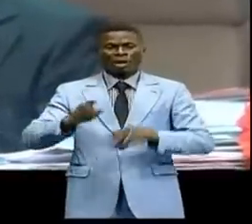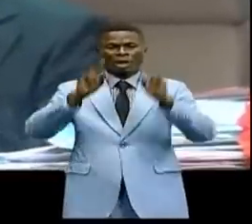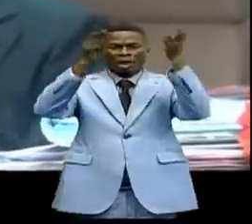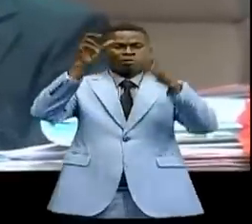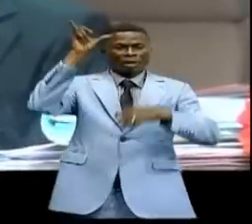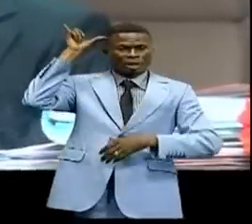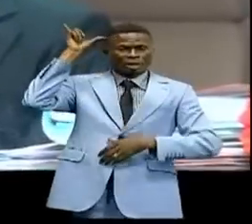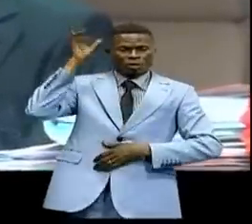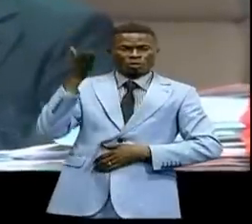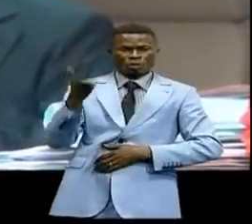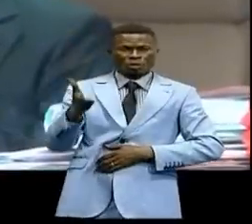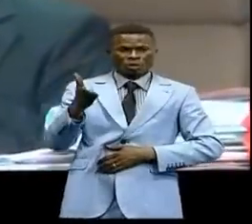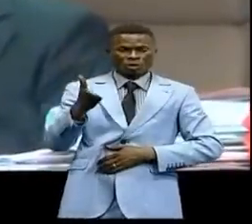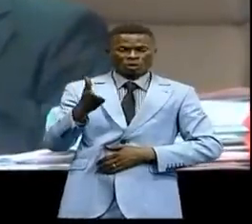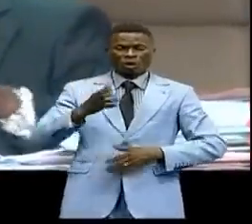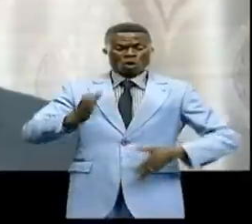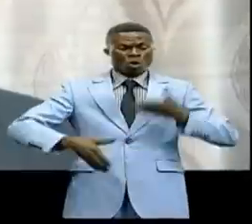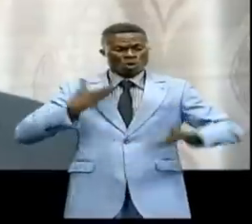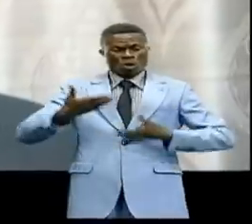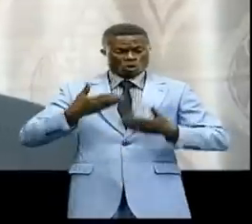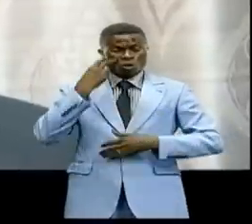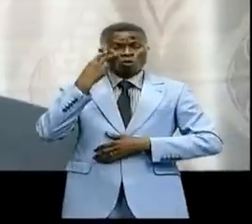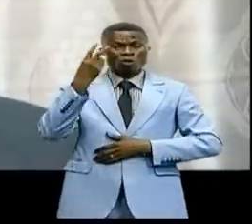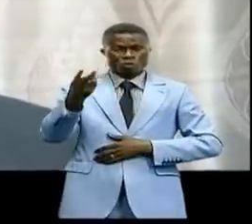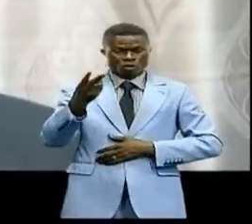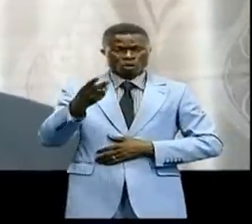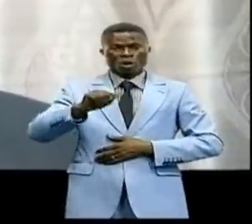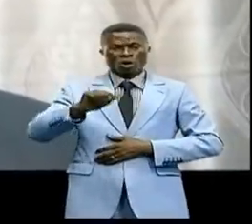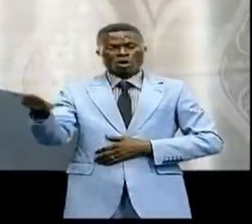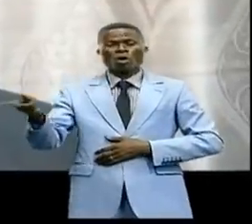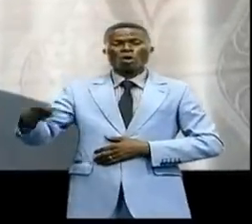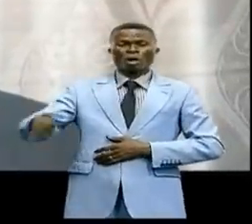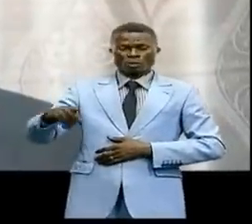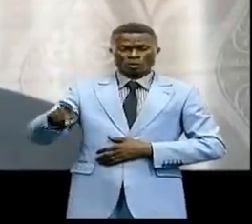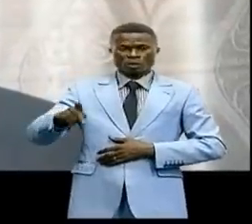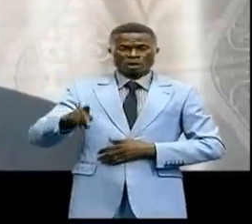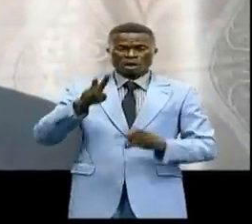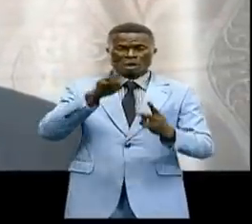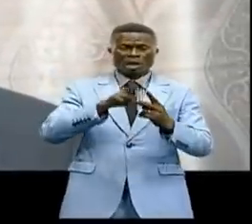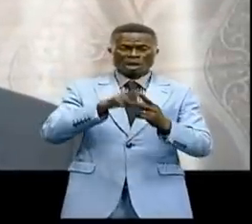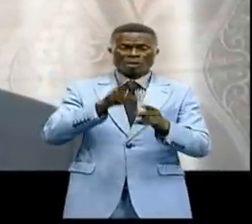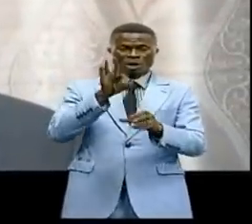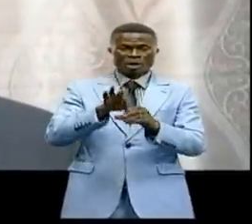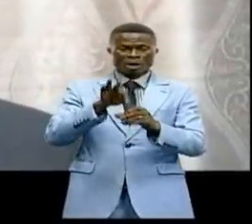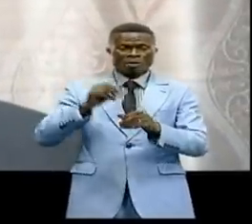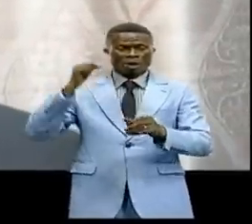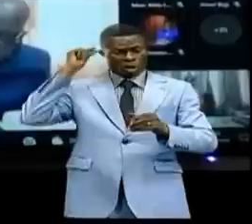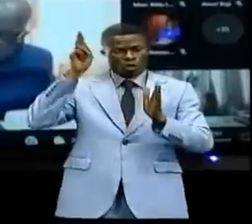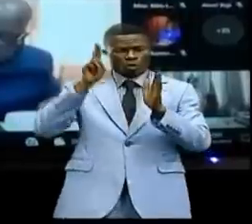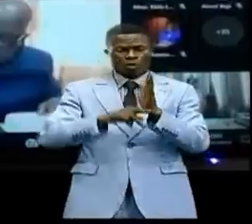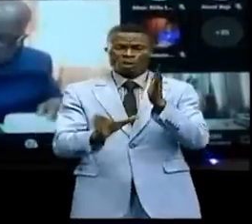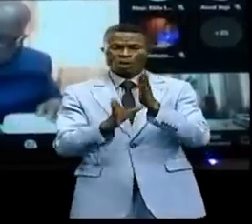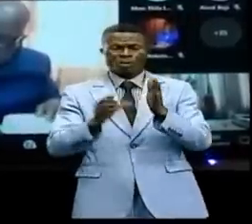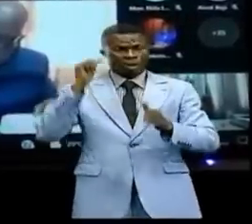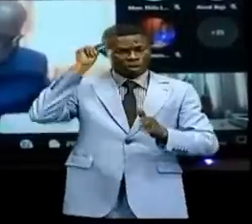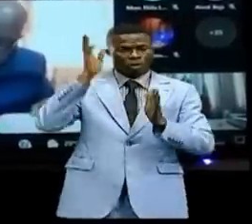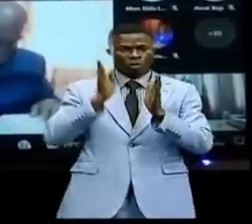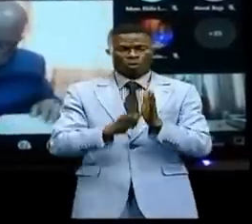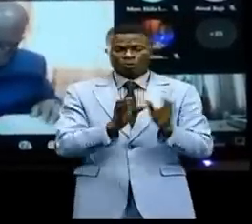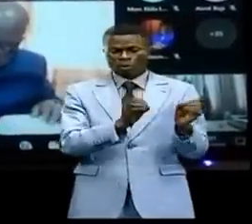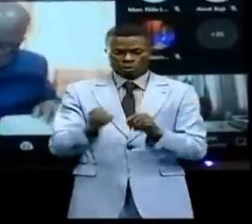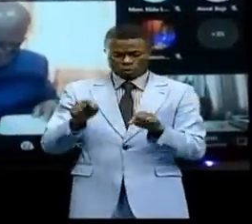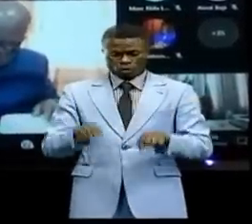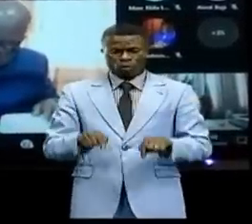Lubumbashi. L'agitation observée dans certaines provinces en prévision des élections de gouverneurs et vice-gouverneurs tenues ces